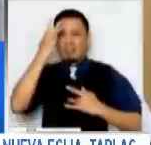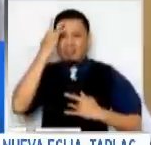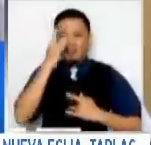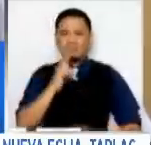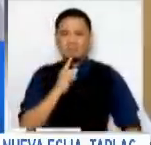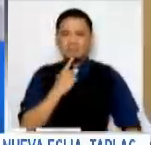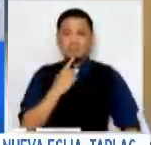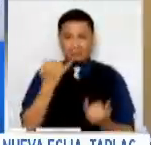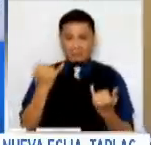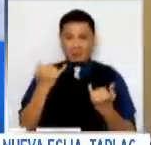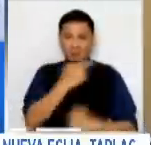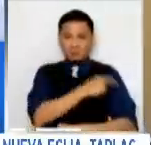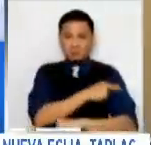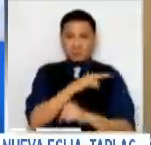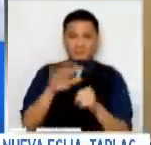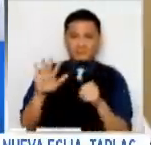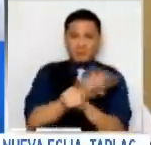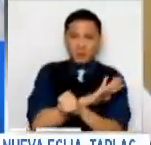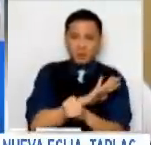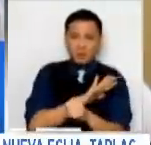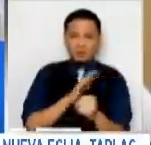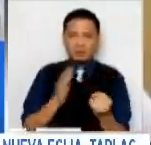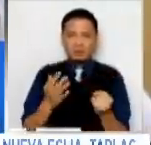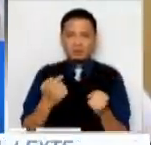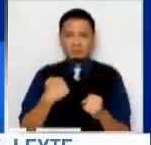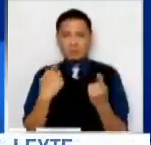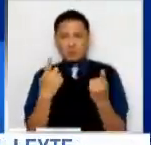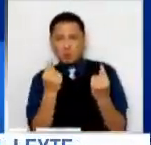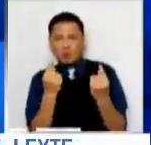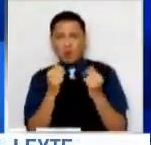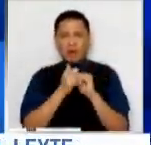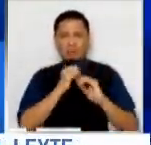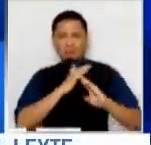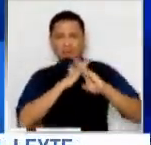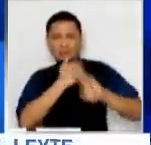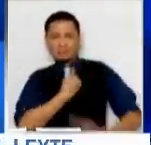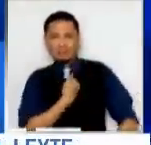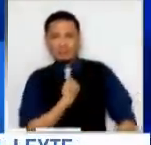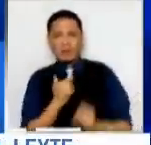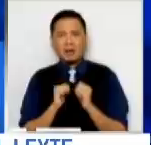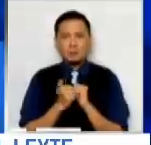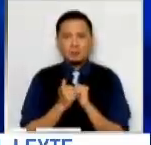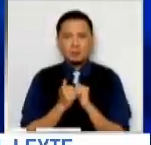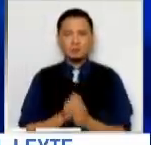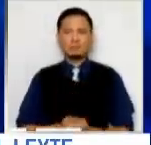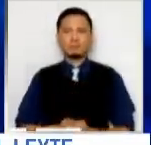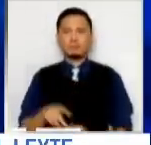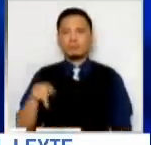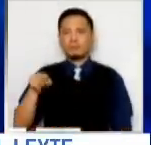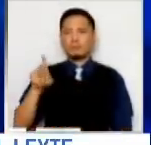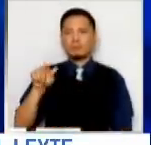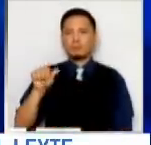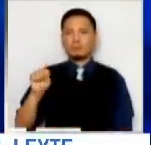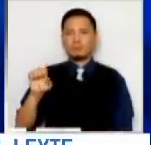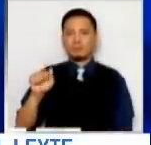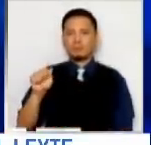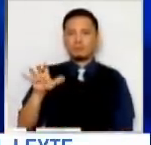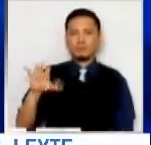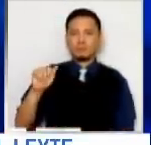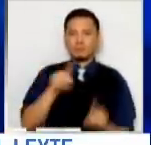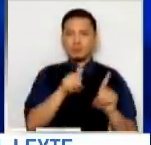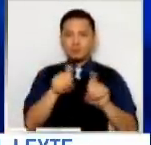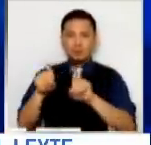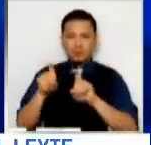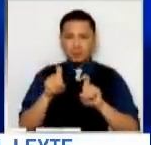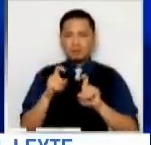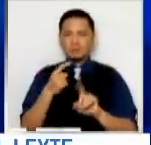siya lahat. So paano yung level of protection natin o code? Base sa Pulse Asia survey nitong Marso, wala pang 2 sa bawat 10